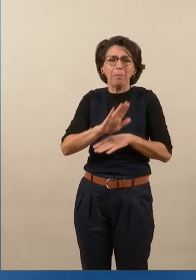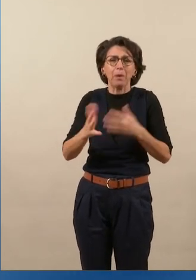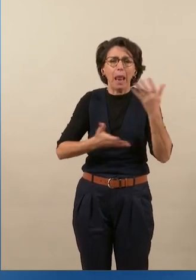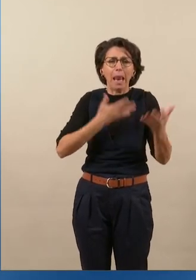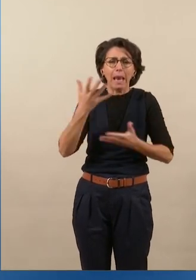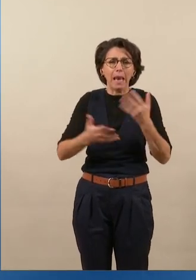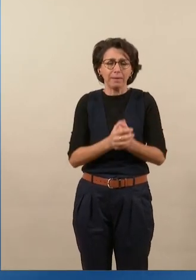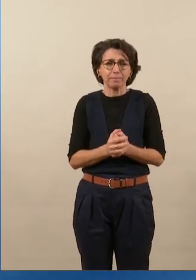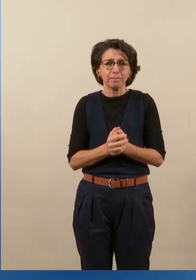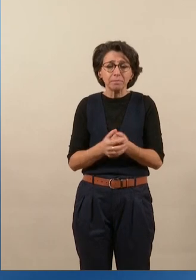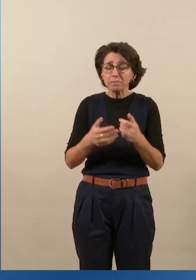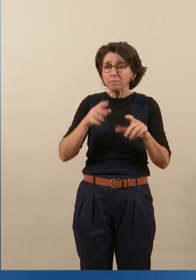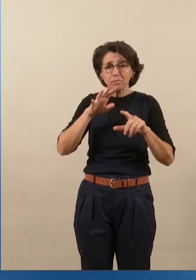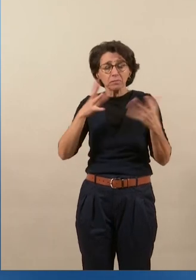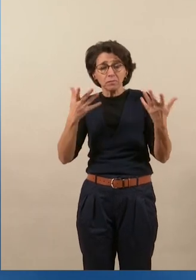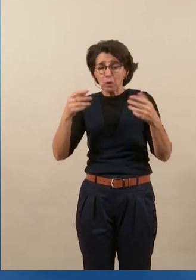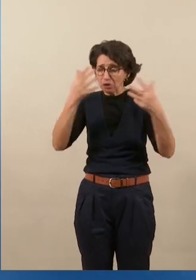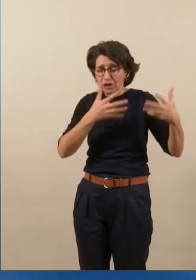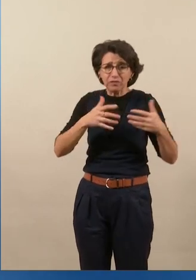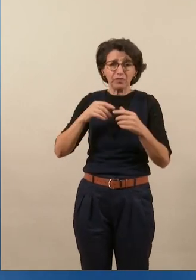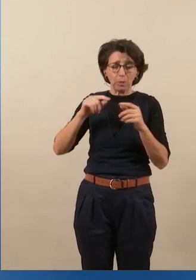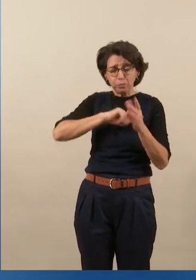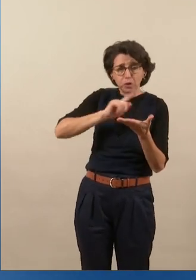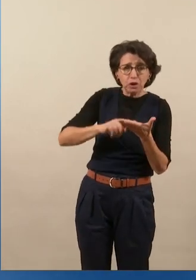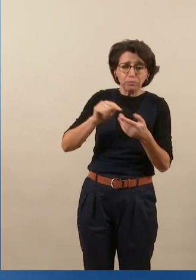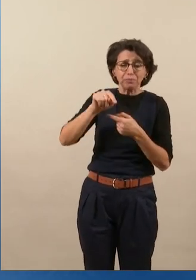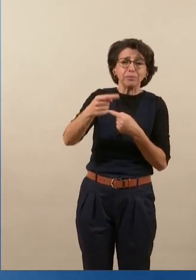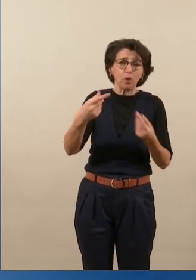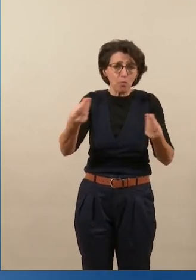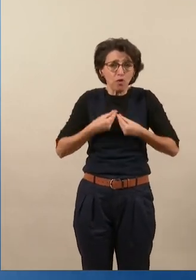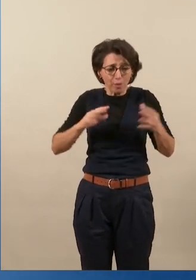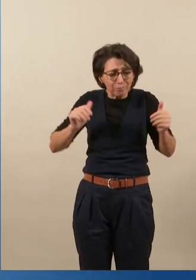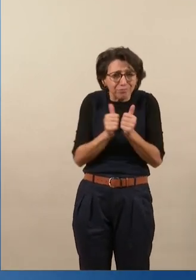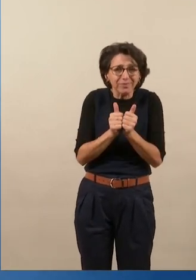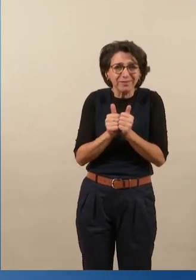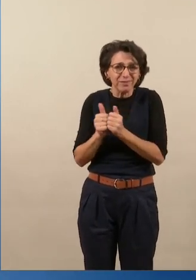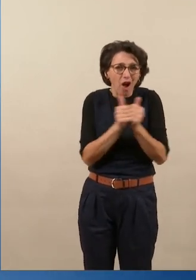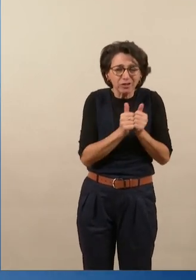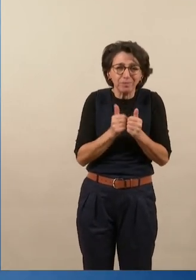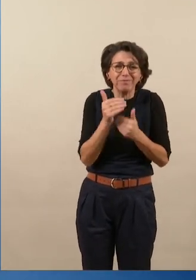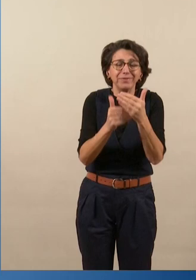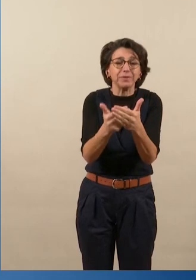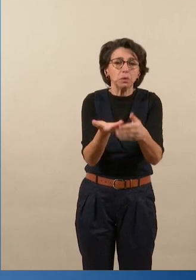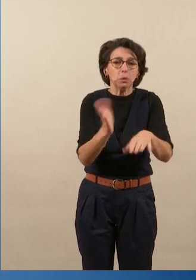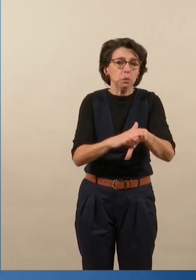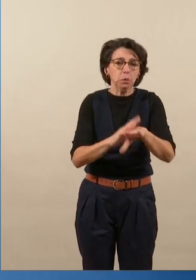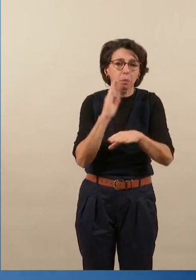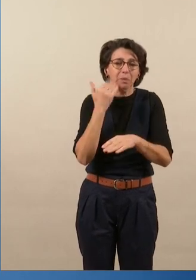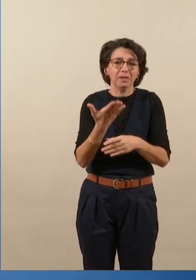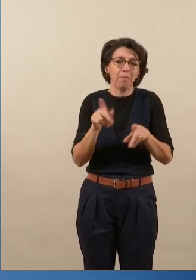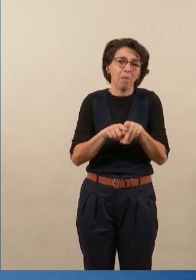permettre d'avancer dans les années à venir et pour le coup vous prêtez au le flan aux critiques par vos excès